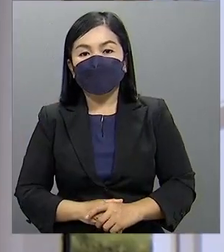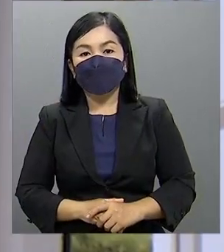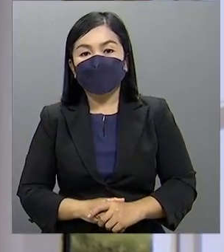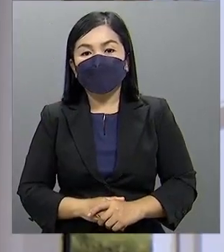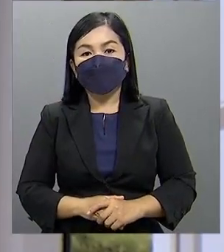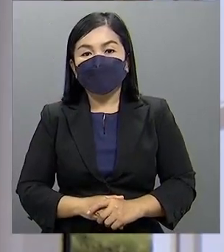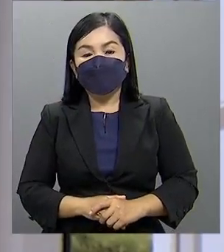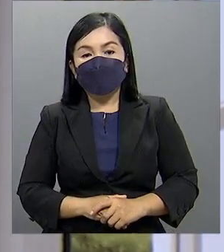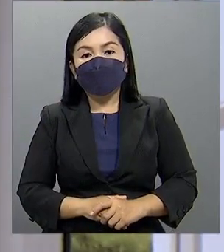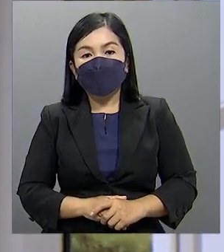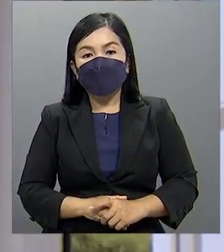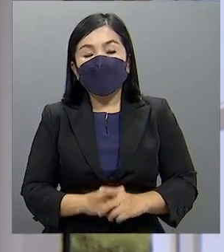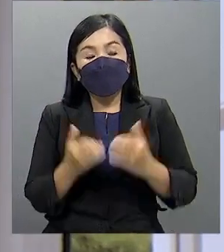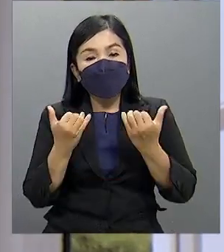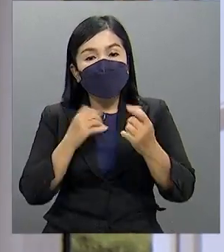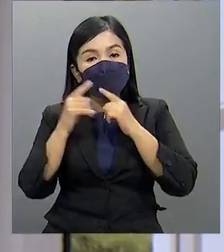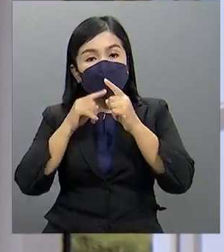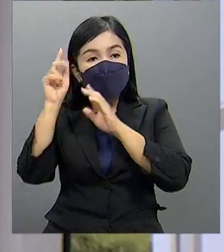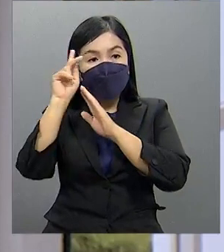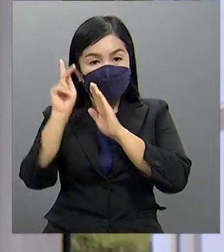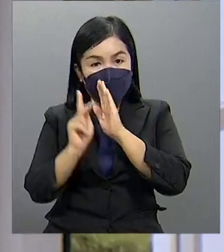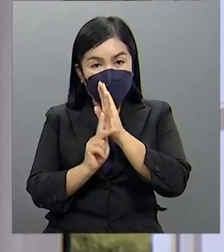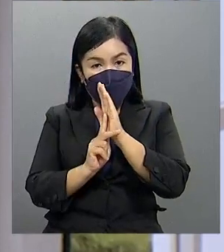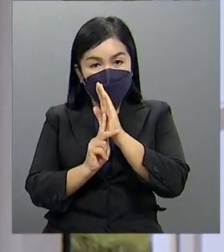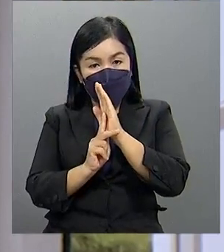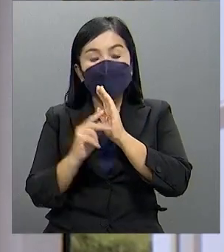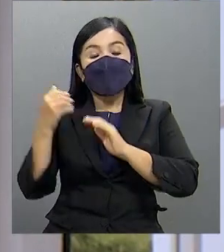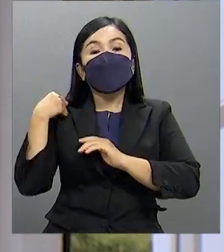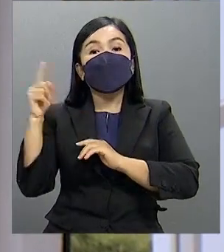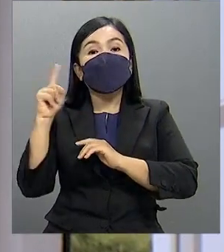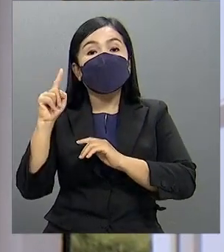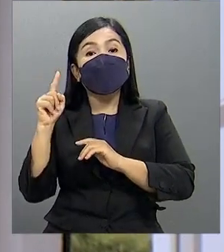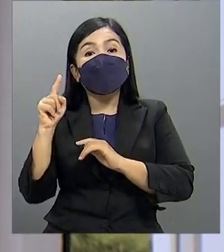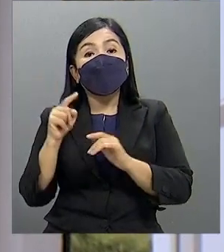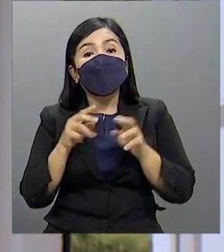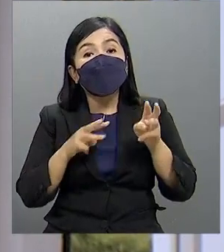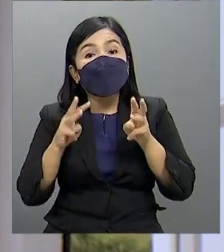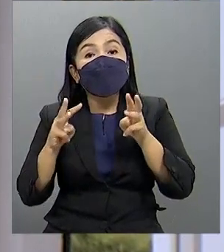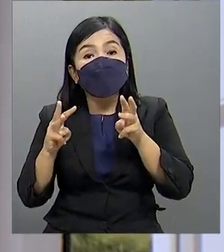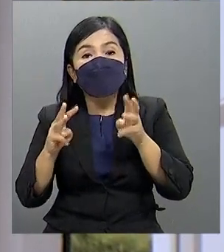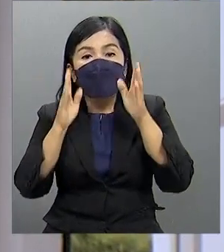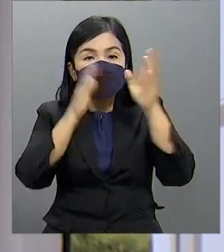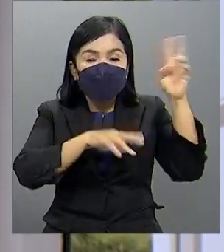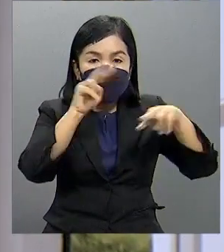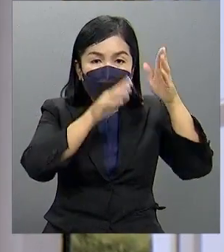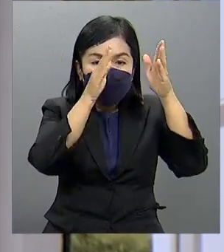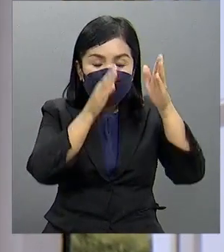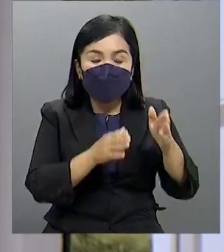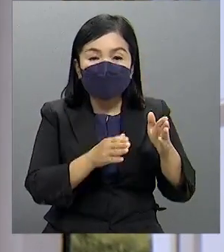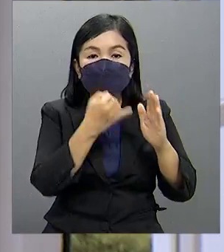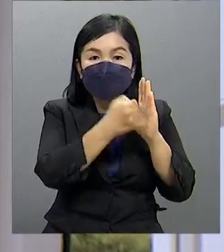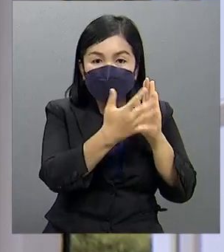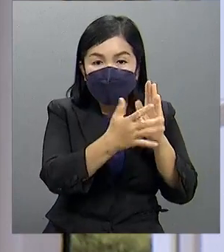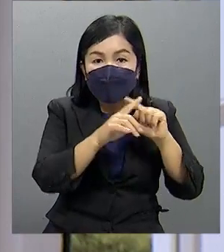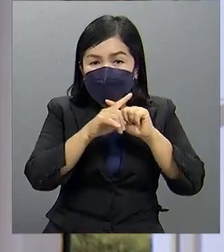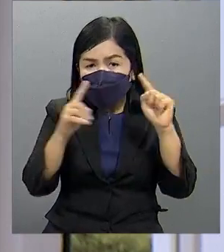แน่นอนครับถ้าพูดถึงเรื่องกฎหมายแล้วมีเอาไว้เพื่อคุ้มครองคนที่ไม่ผิดอะไรและมีไว้ลงโทษคนที่ทำผิดอยู่เสมอนะครับ